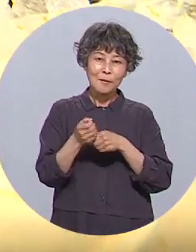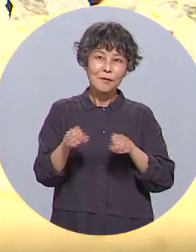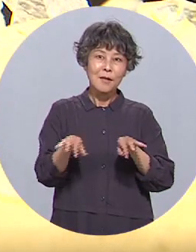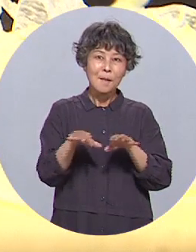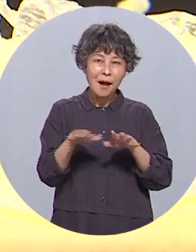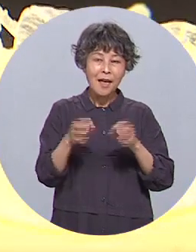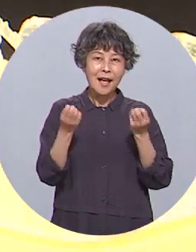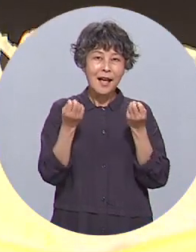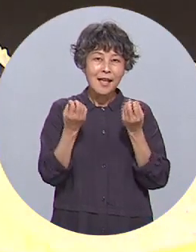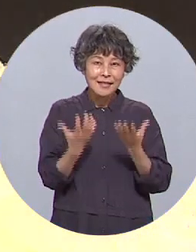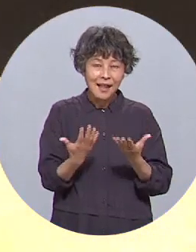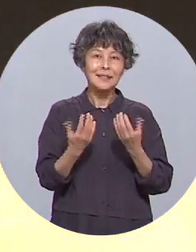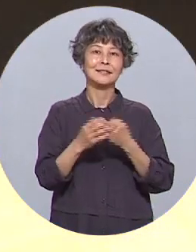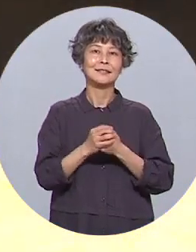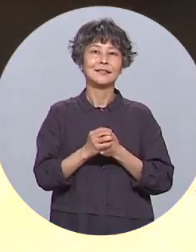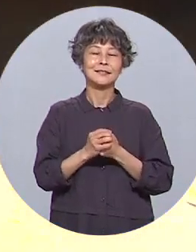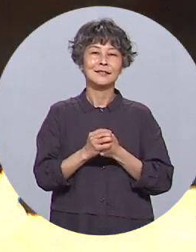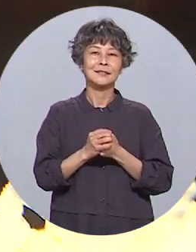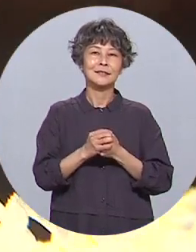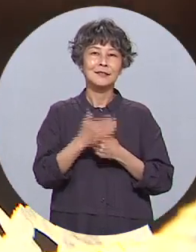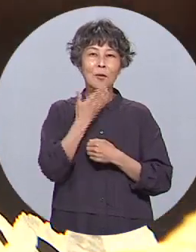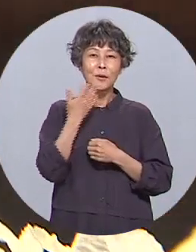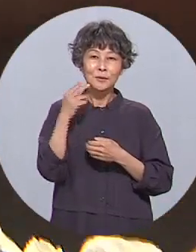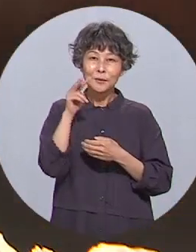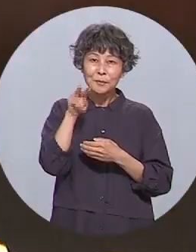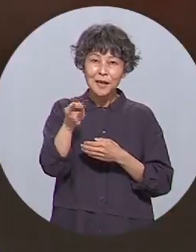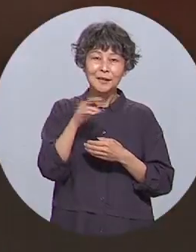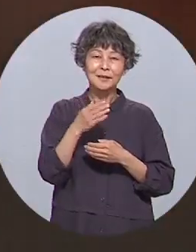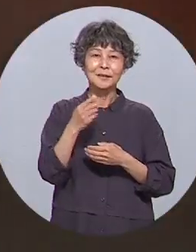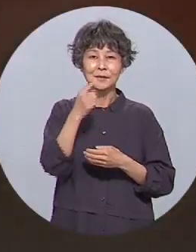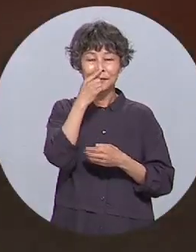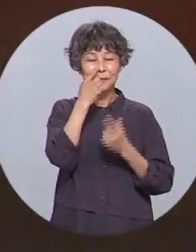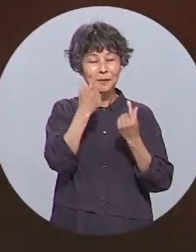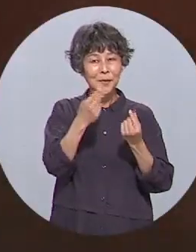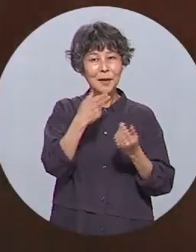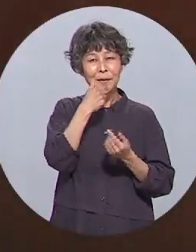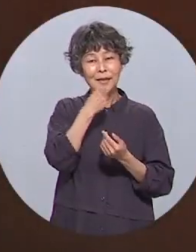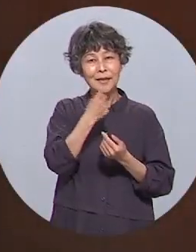から新鮮ですもんね。美味しそう、食べたいな。